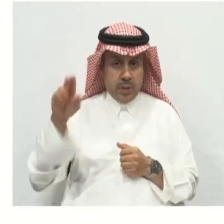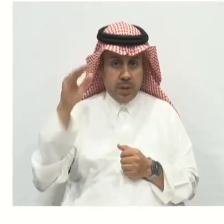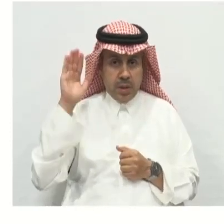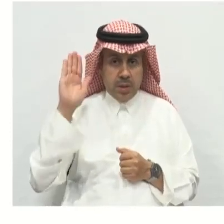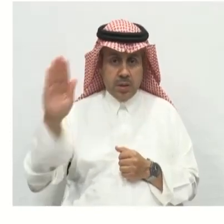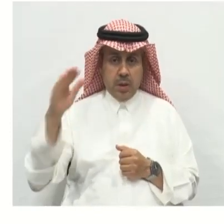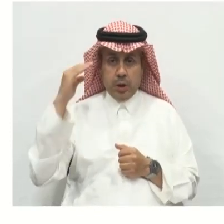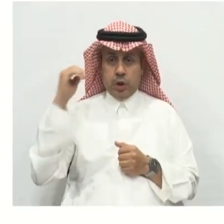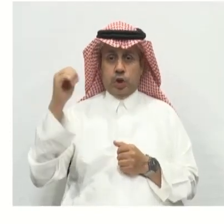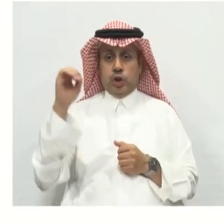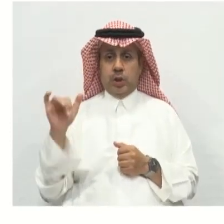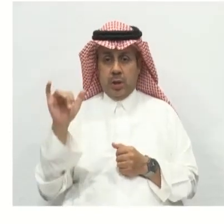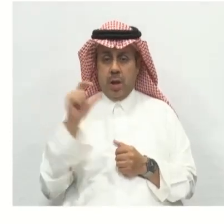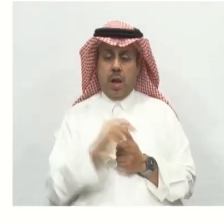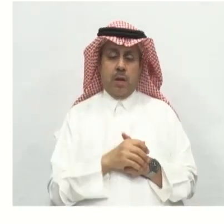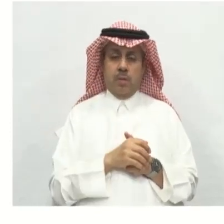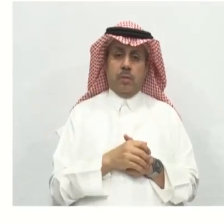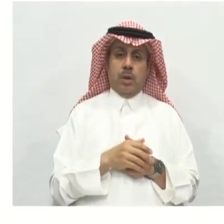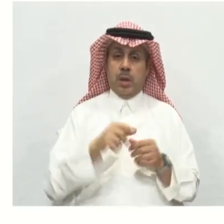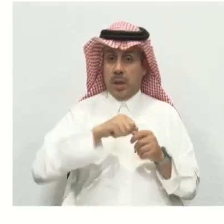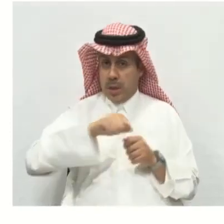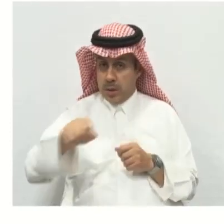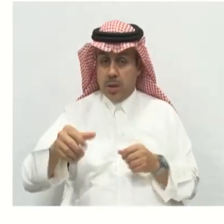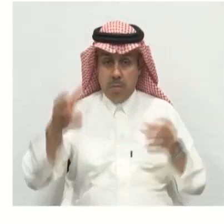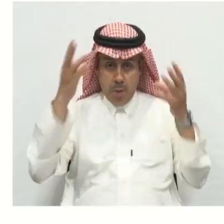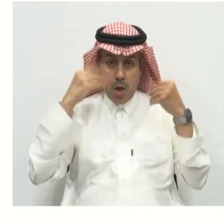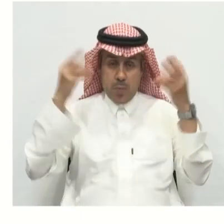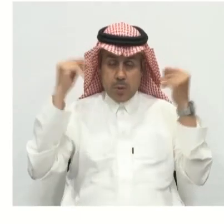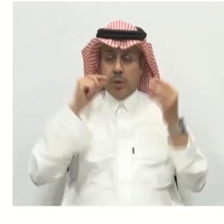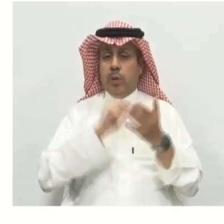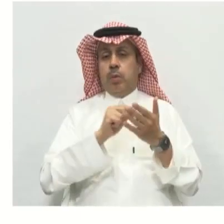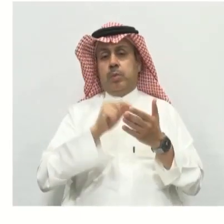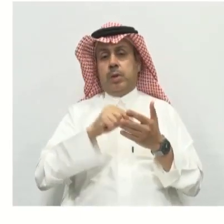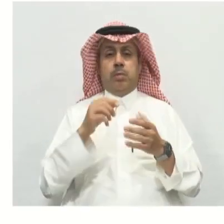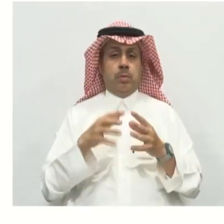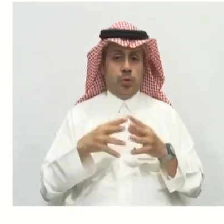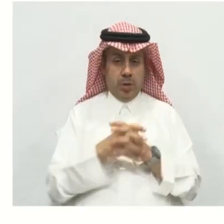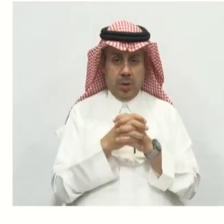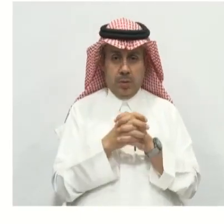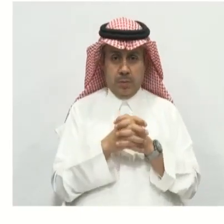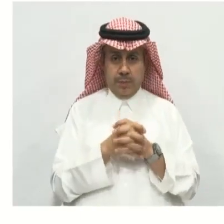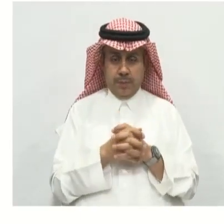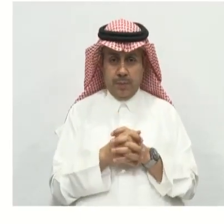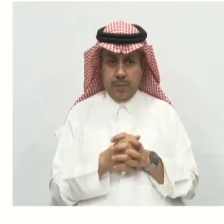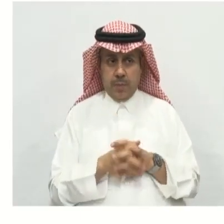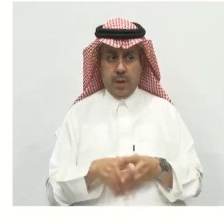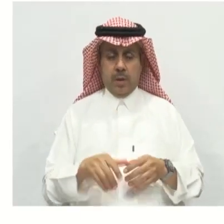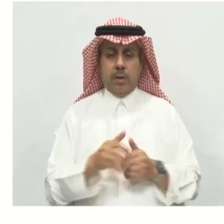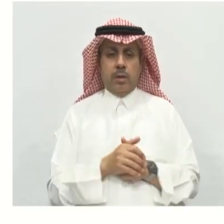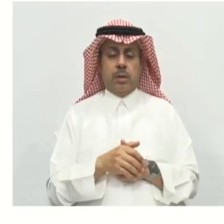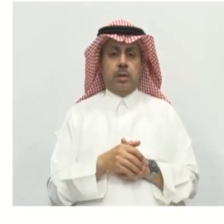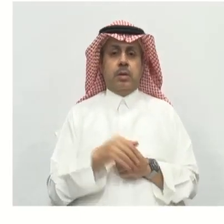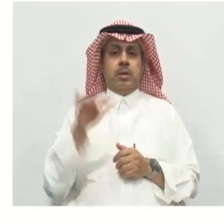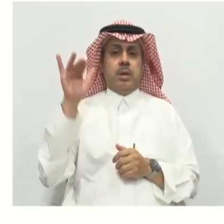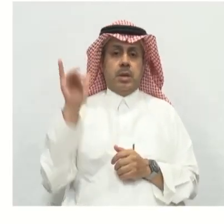المقطع البرمجي بالاعلى يستخدم مقياس المعلومات النقطيه المشتركه المعاير لهذا الغرض يستند هذا المقياس على